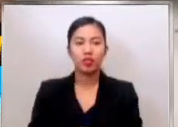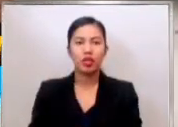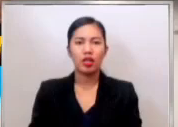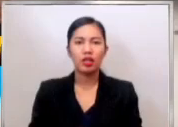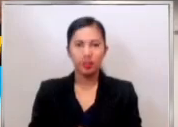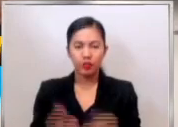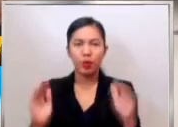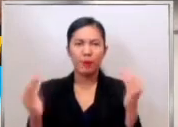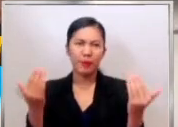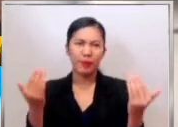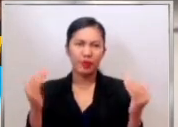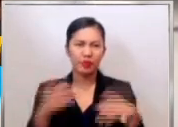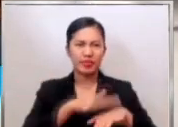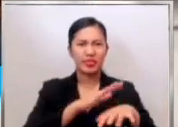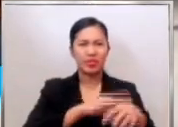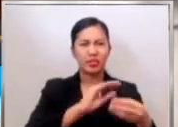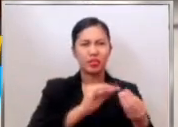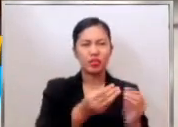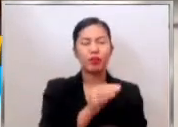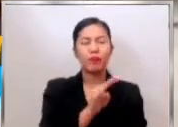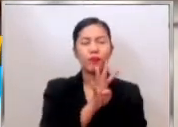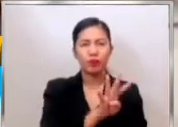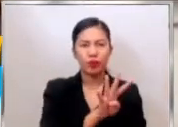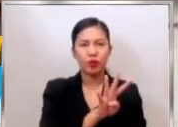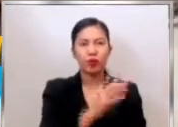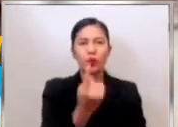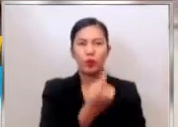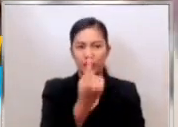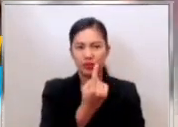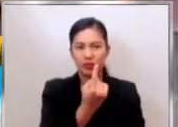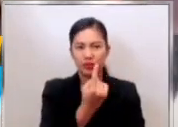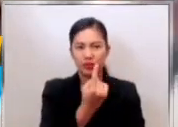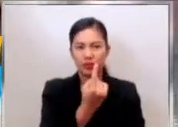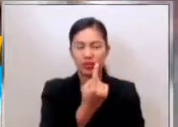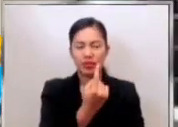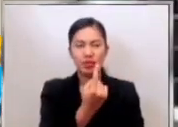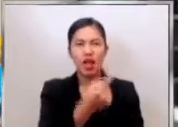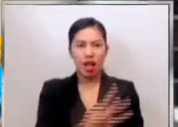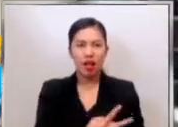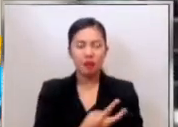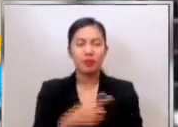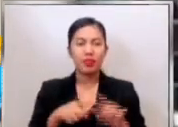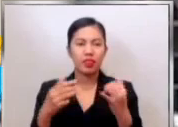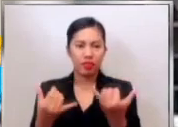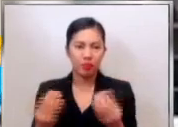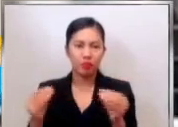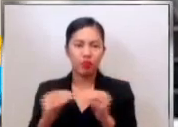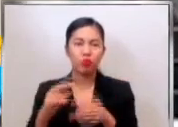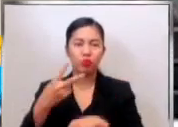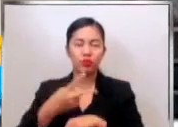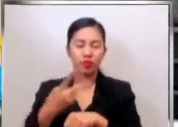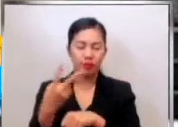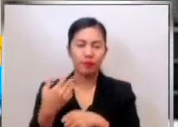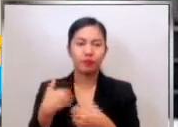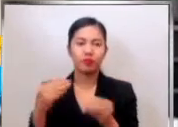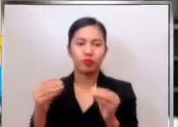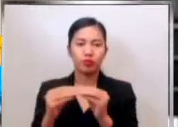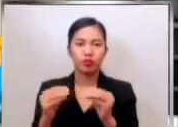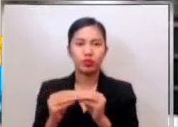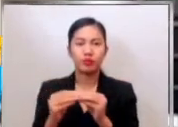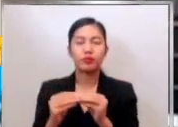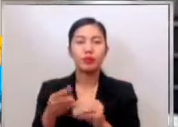mahigit 20,000 pasahero lamang. Aniya sa susunod na linggo o ilang araw bago ang undas, inaasahan nila napapalo na sa